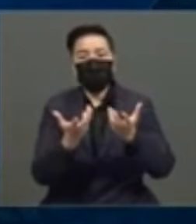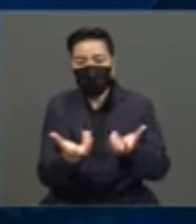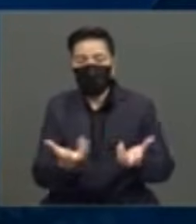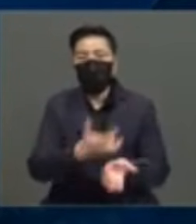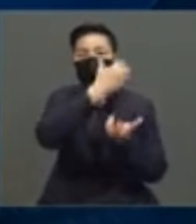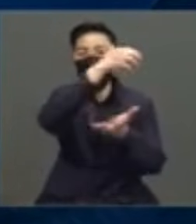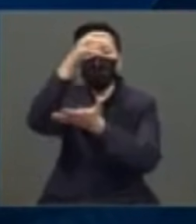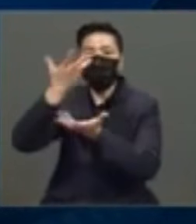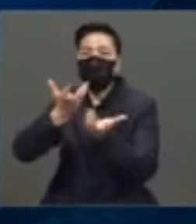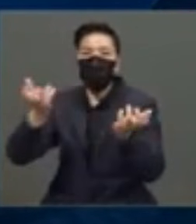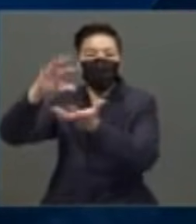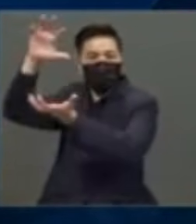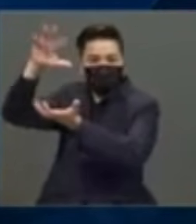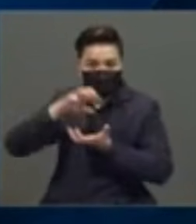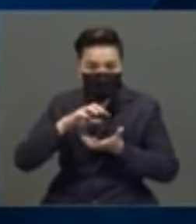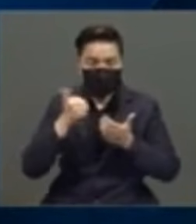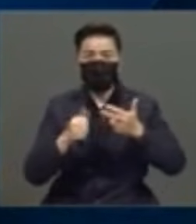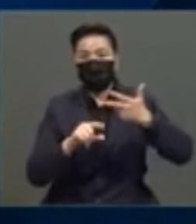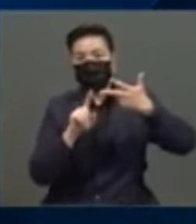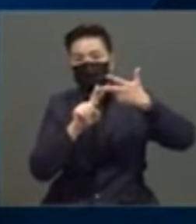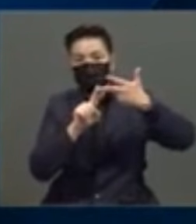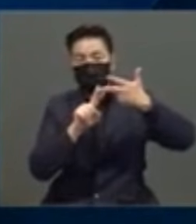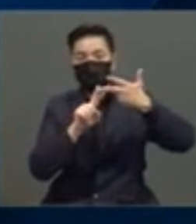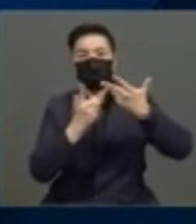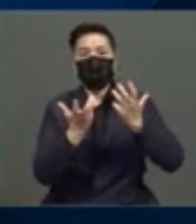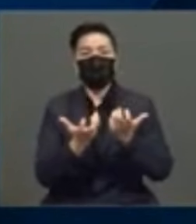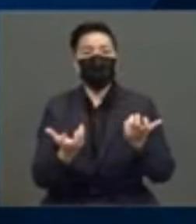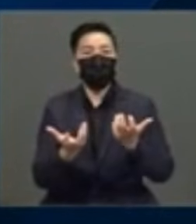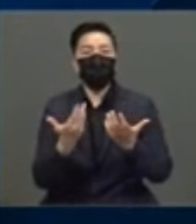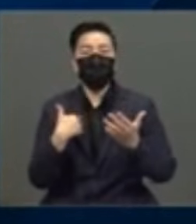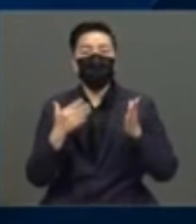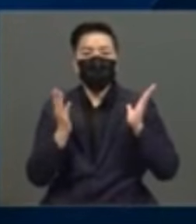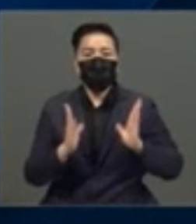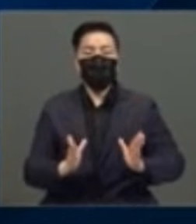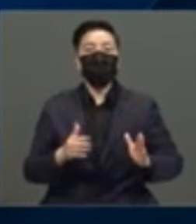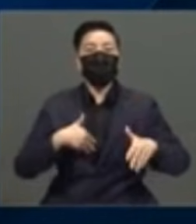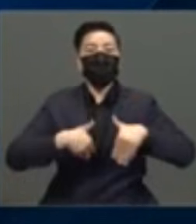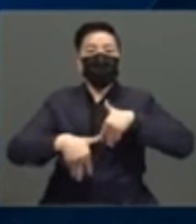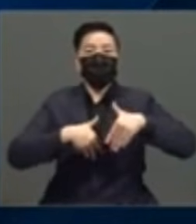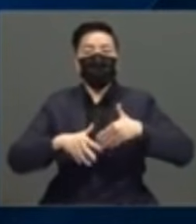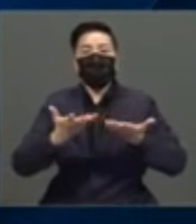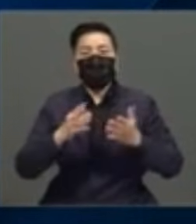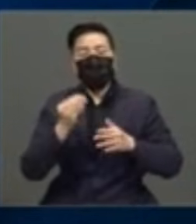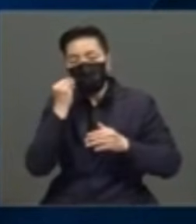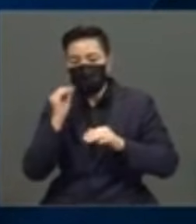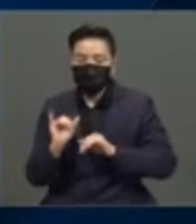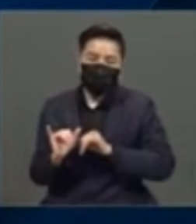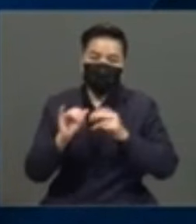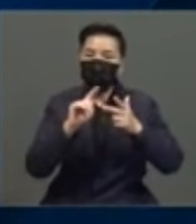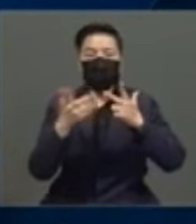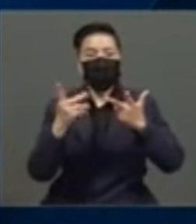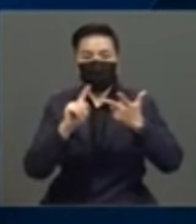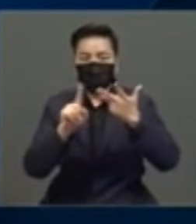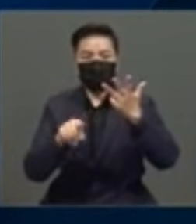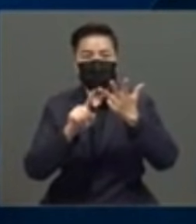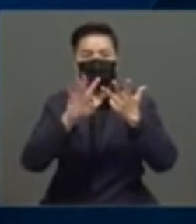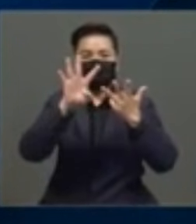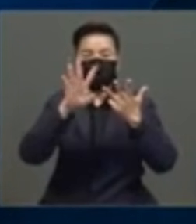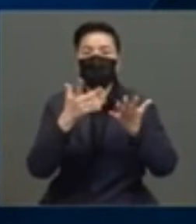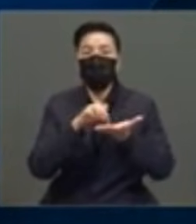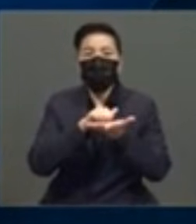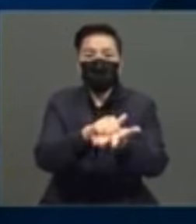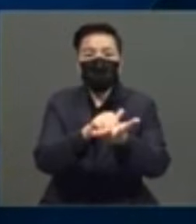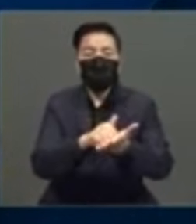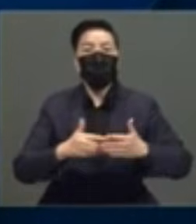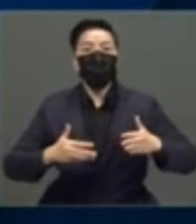การส่งออกหรือนำเข้า3การขนส่งหรือขนย้ายประชาชนนะครับ4การให้การบริการอำนวย